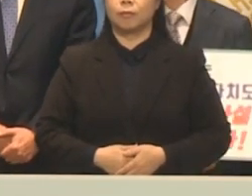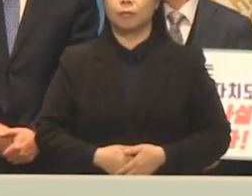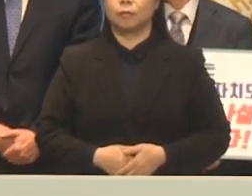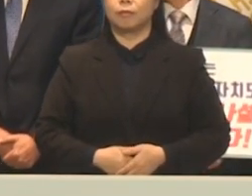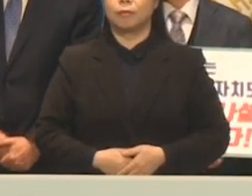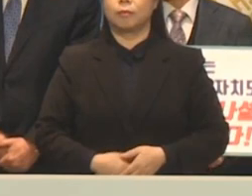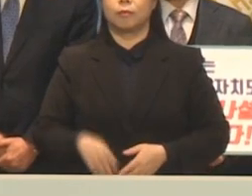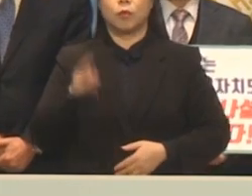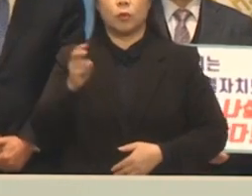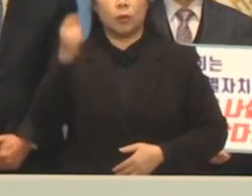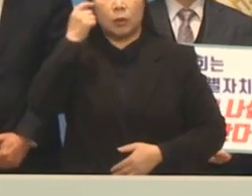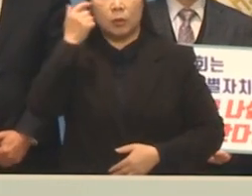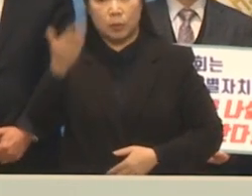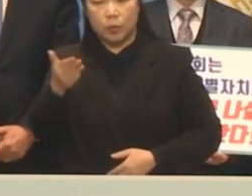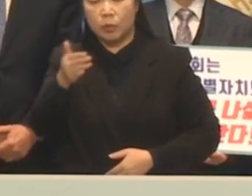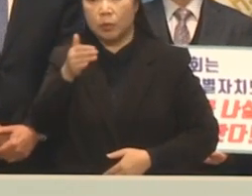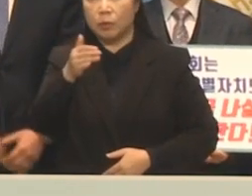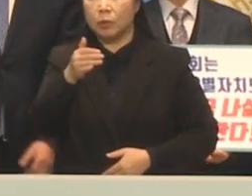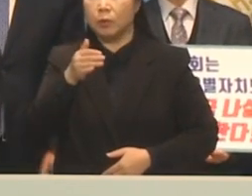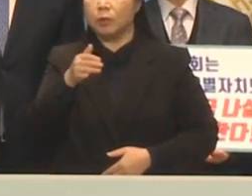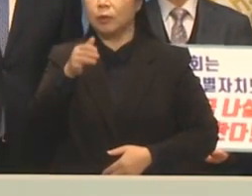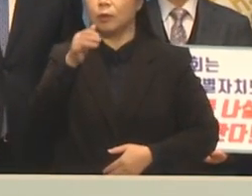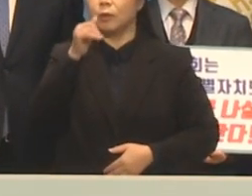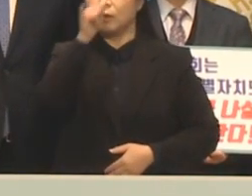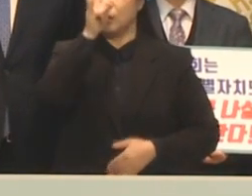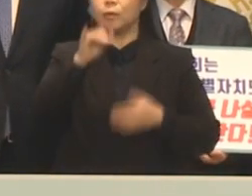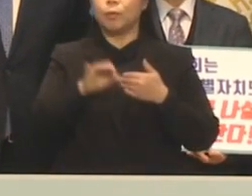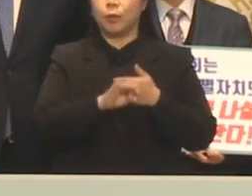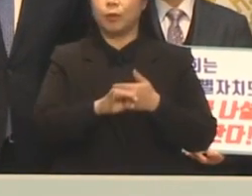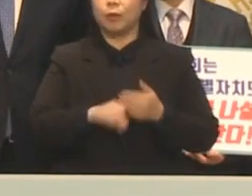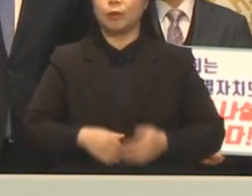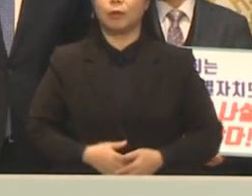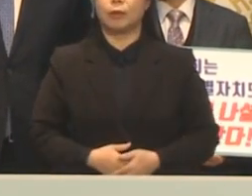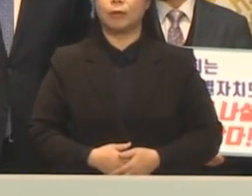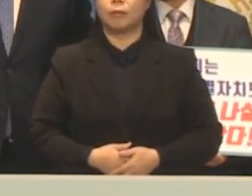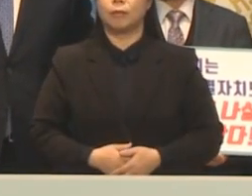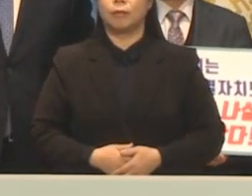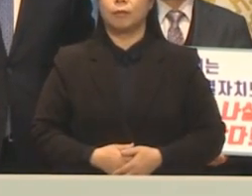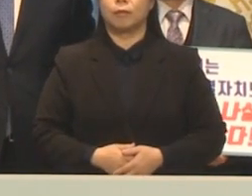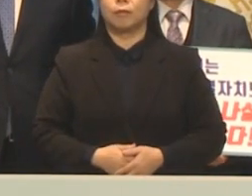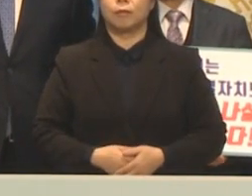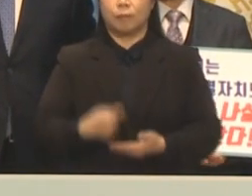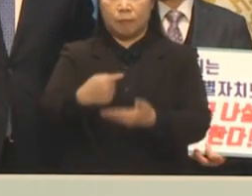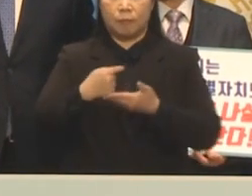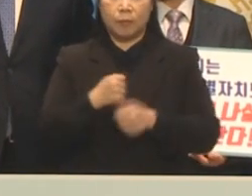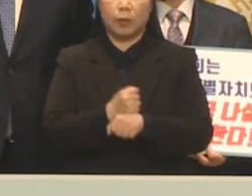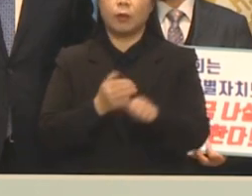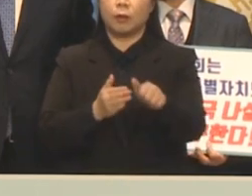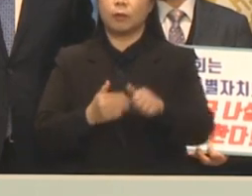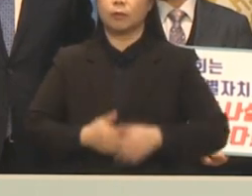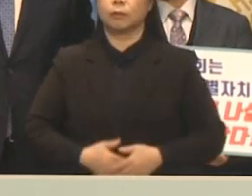네, 혹시 질의응답 하실 분 있으시면 말씀해 주십시오.